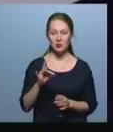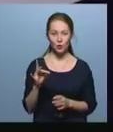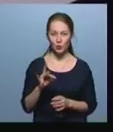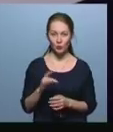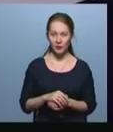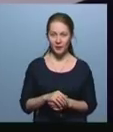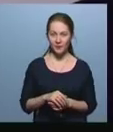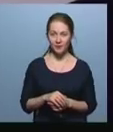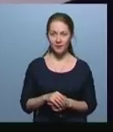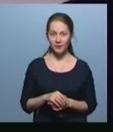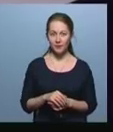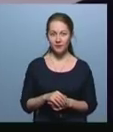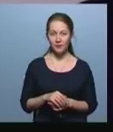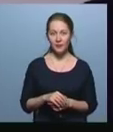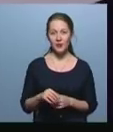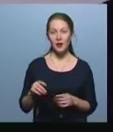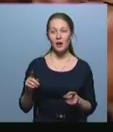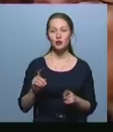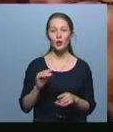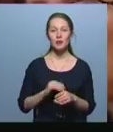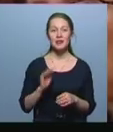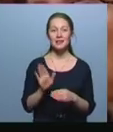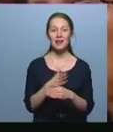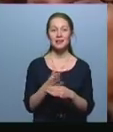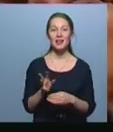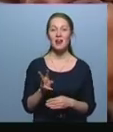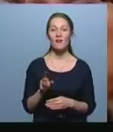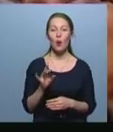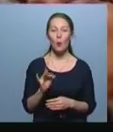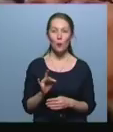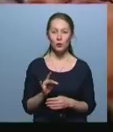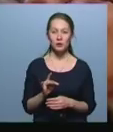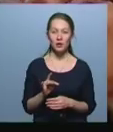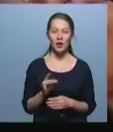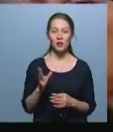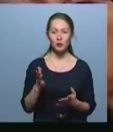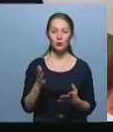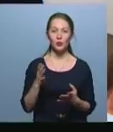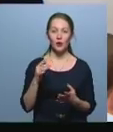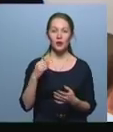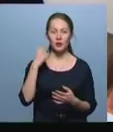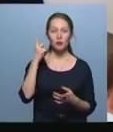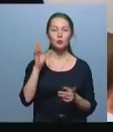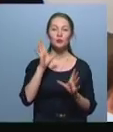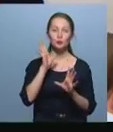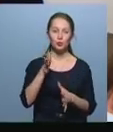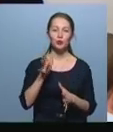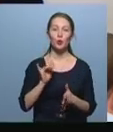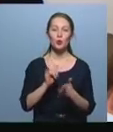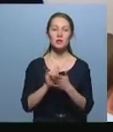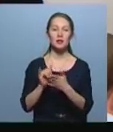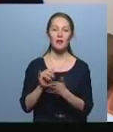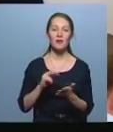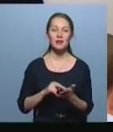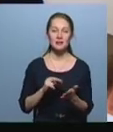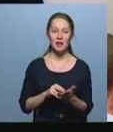вот ходит. Что касается раздельного мусора, на следующий год региональный оператор будет